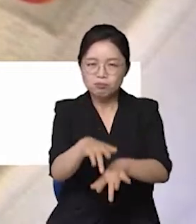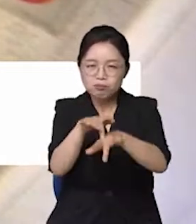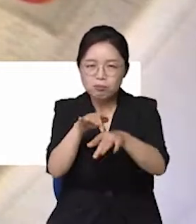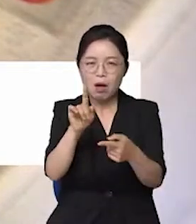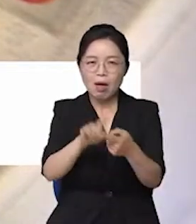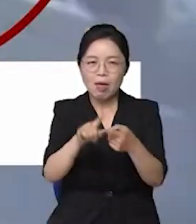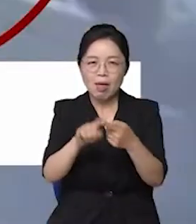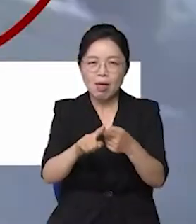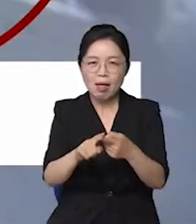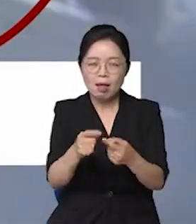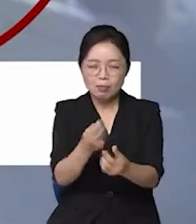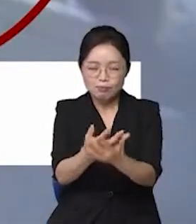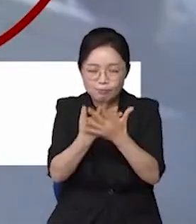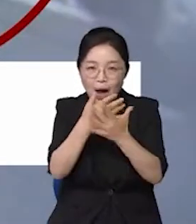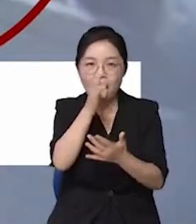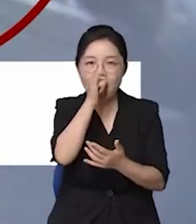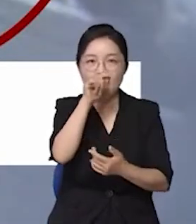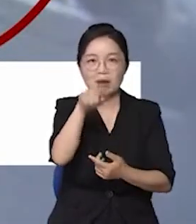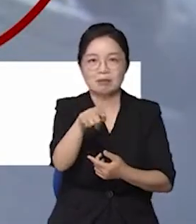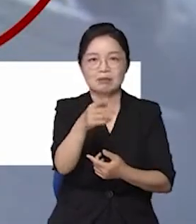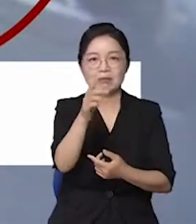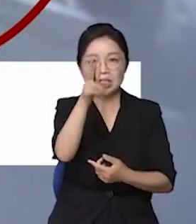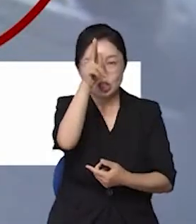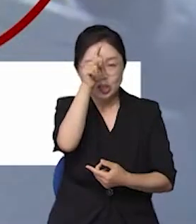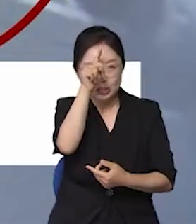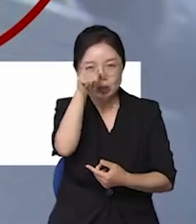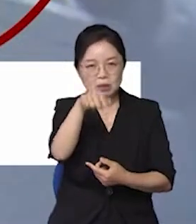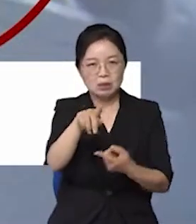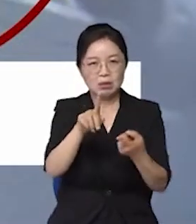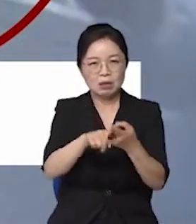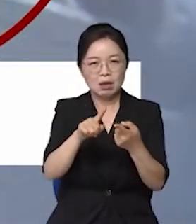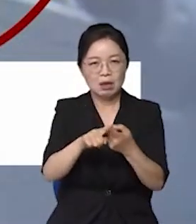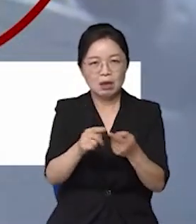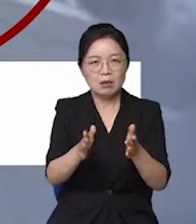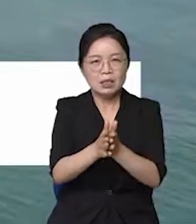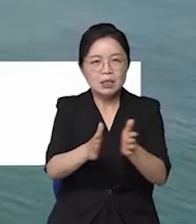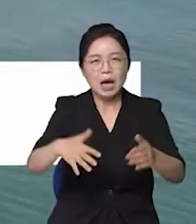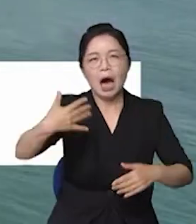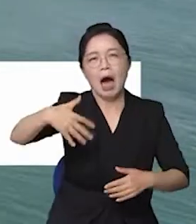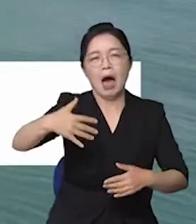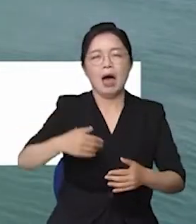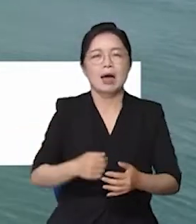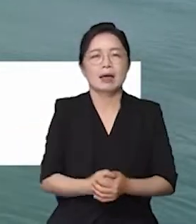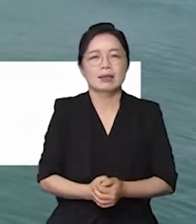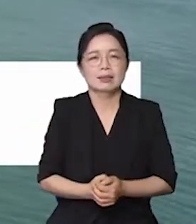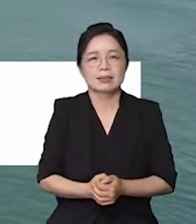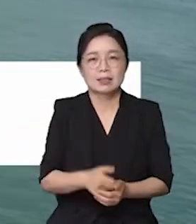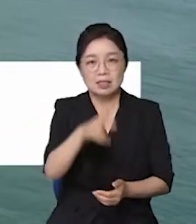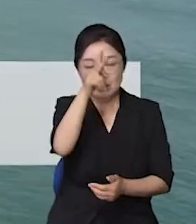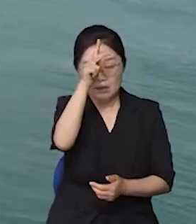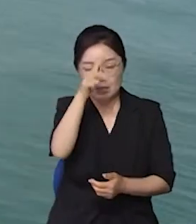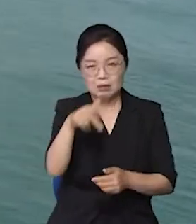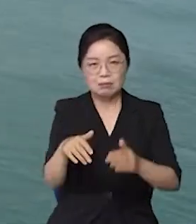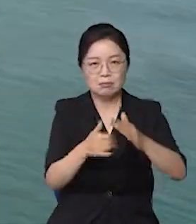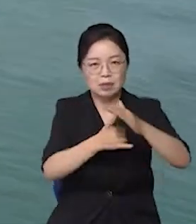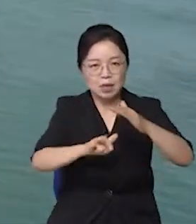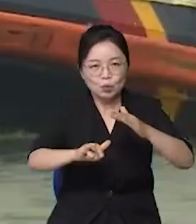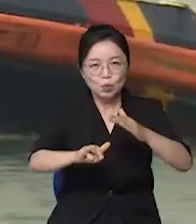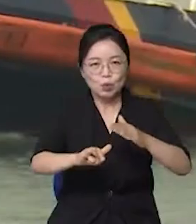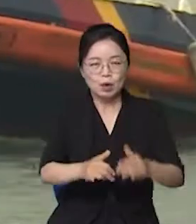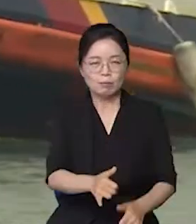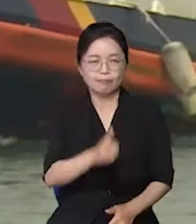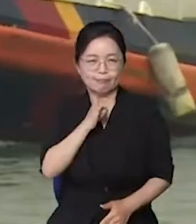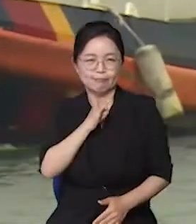실마리가 될 수 있지만 아직까지 경찰의 수사는 이뤄지지 않은 상태입니다. 경찰은 일가족의 극단적인